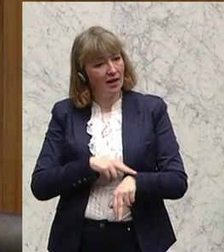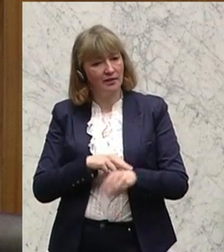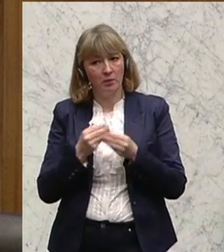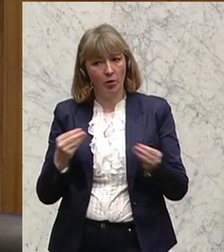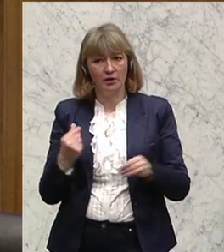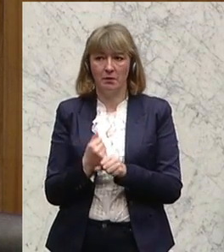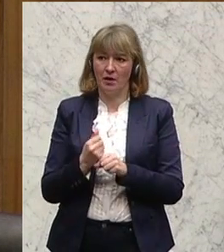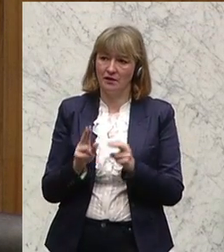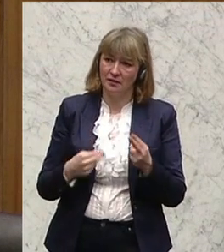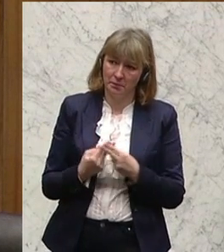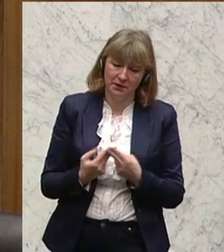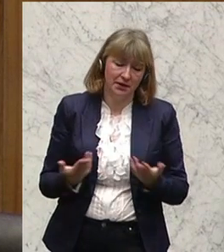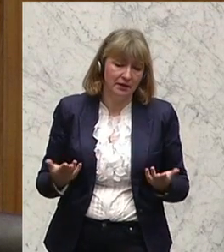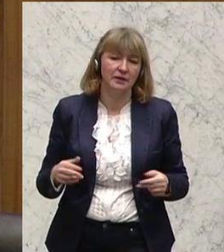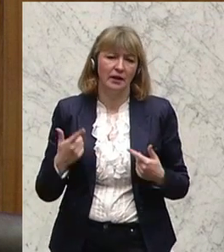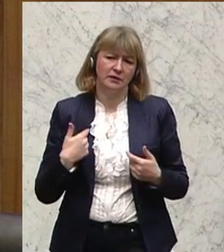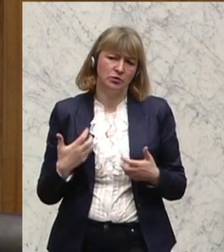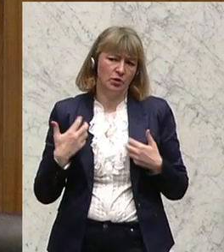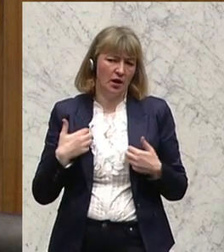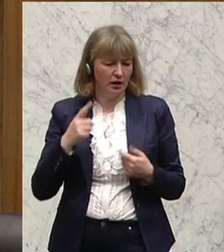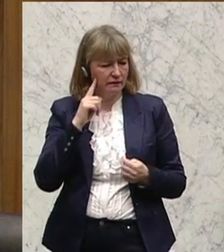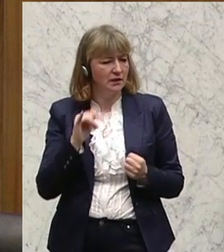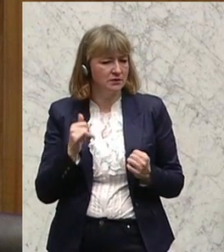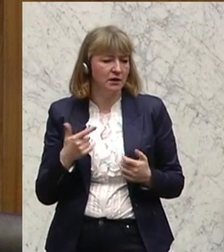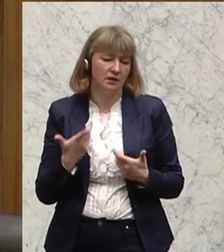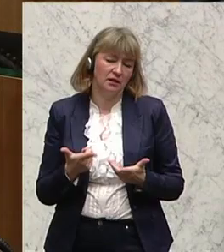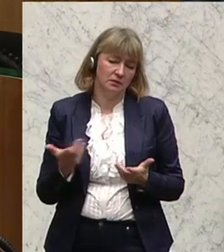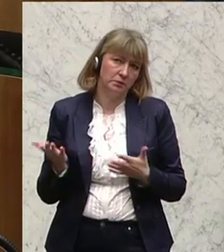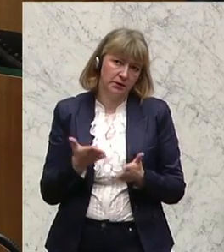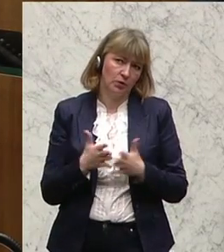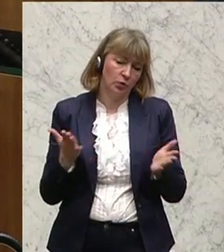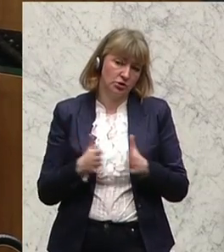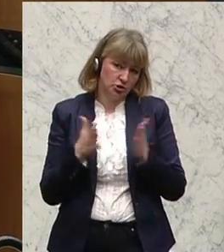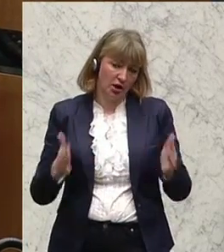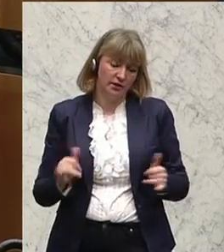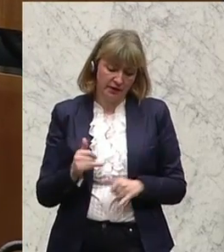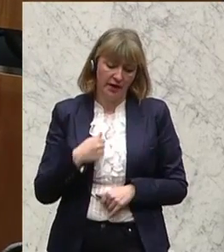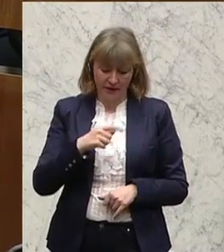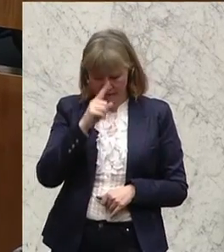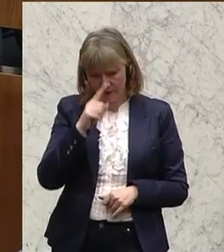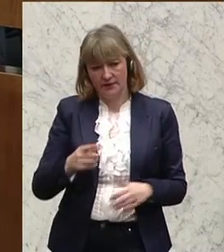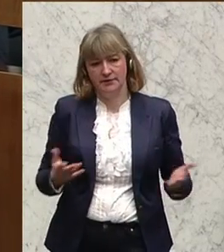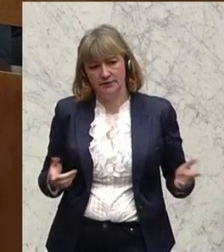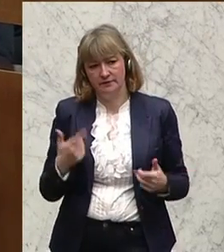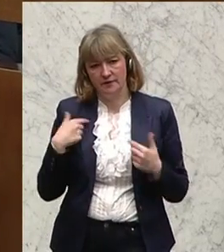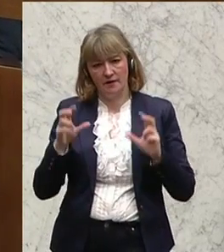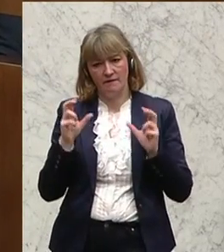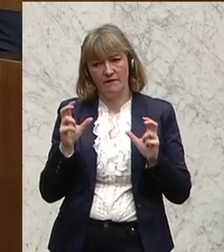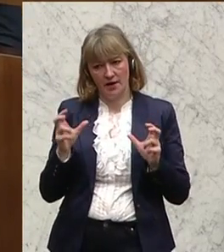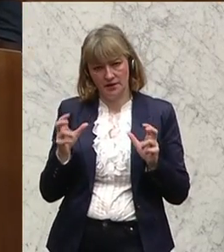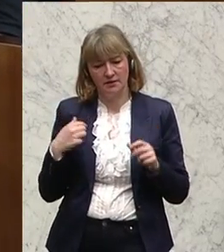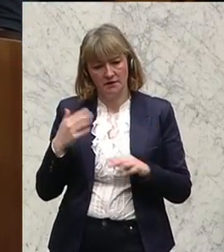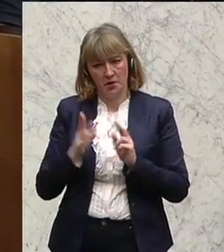adaptiert, auch, und das ist mir bewusst und das ärgert mich auch durchaus, großen Schaden anrichten. Ich habe erst kürzlich in einem